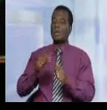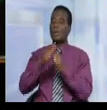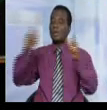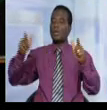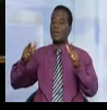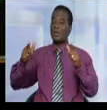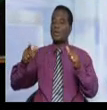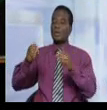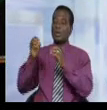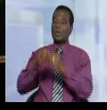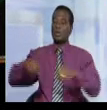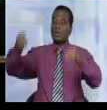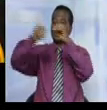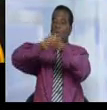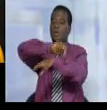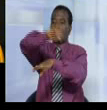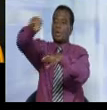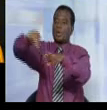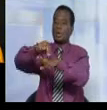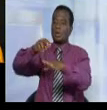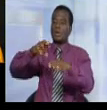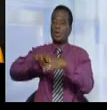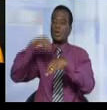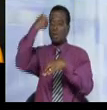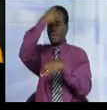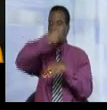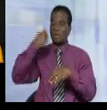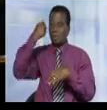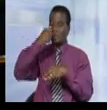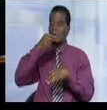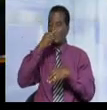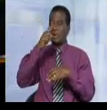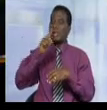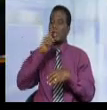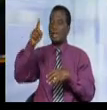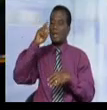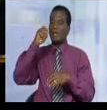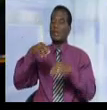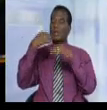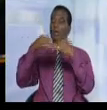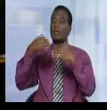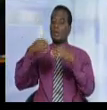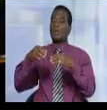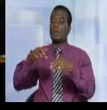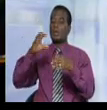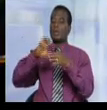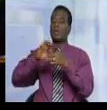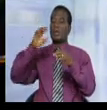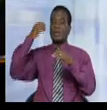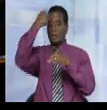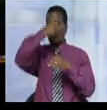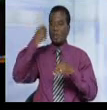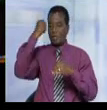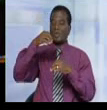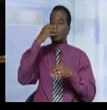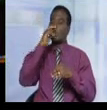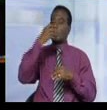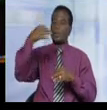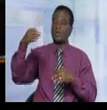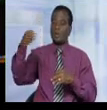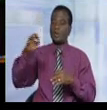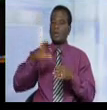grandes organisations nationales de l'Afrique. Elle est la locomotive de l'Afrique